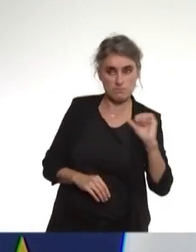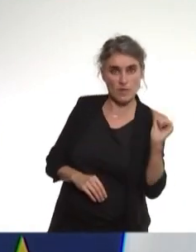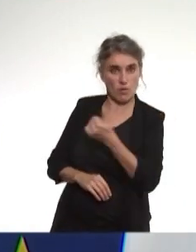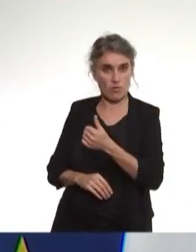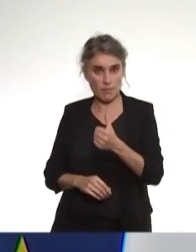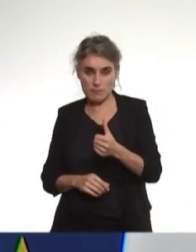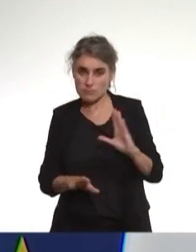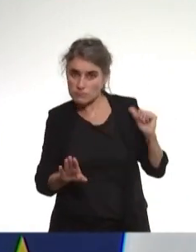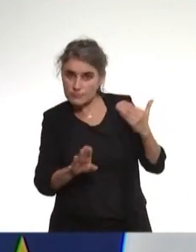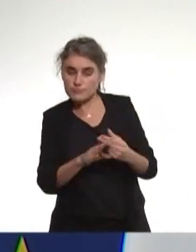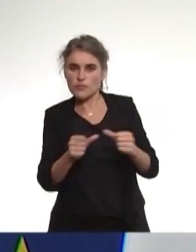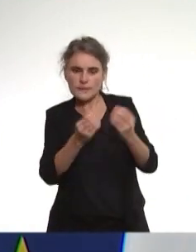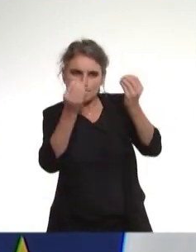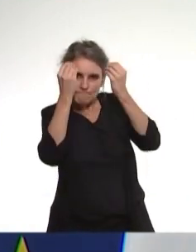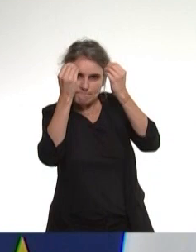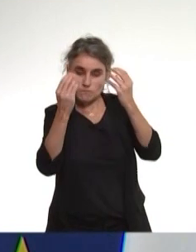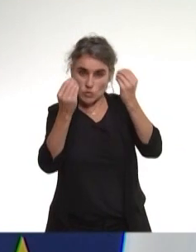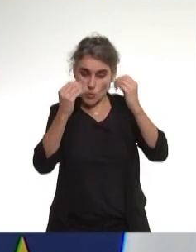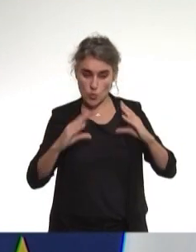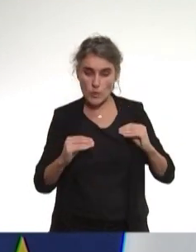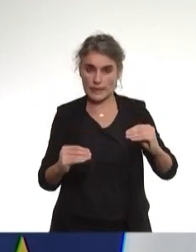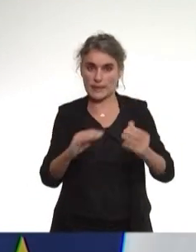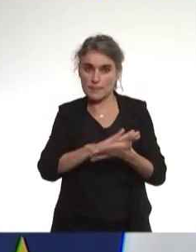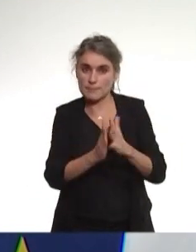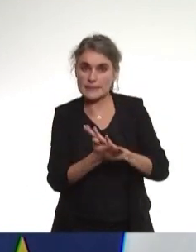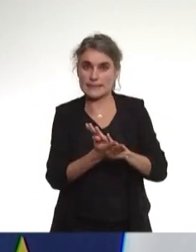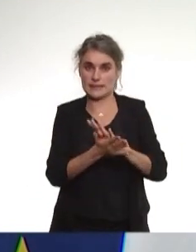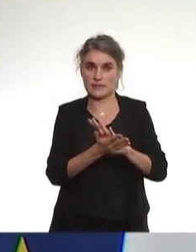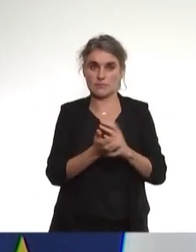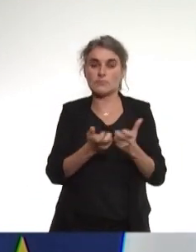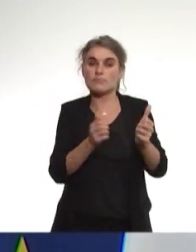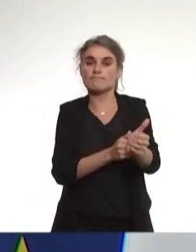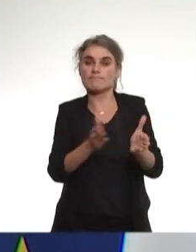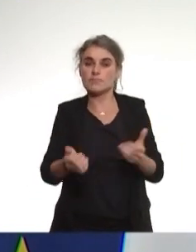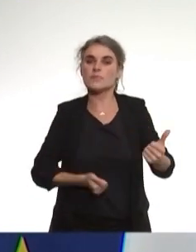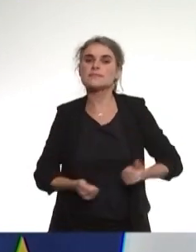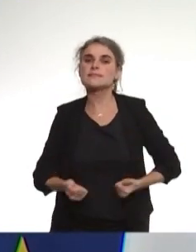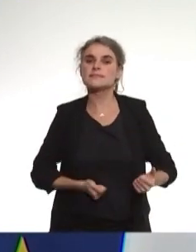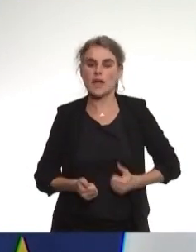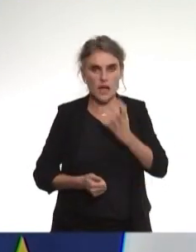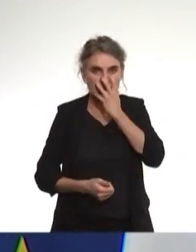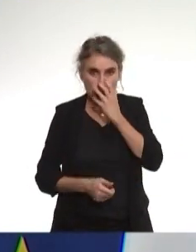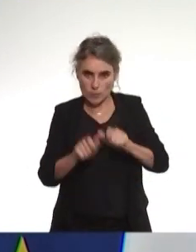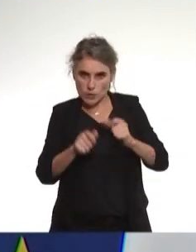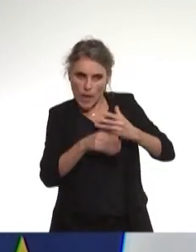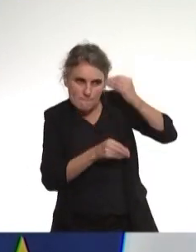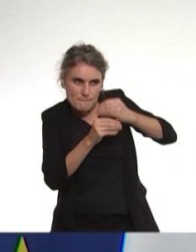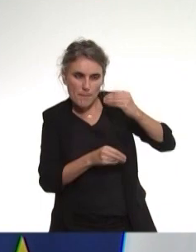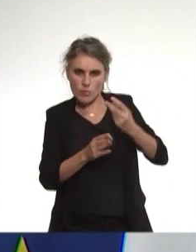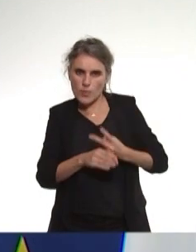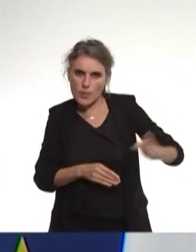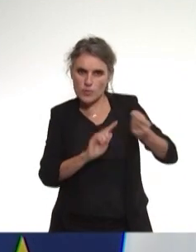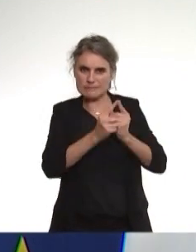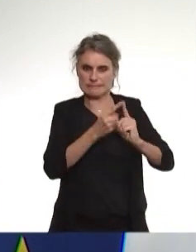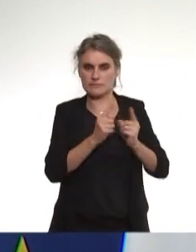formations souvent d'ailleurs d'informations pratiques de personnel à destination des services de réanimation par exemple et au cours de mes déplacements j'ai pu voir d'innombrables